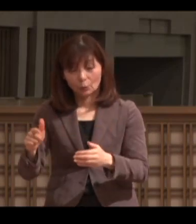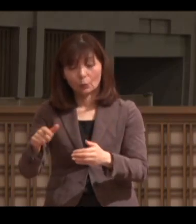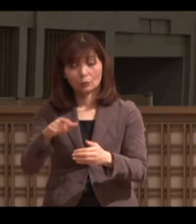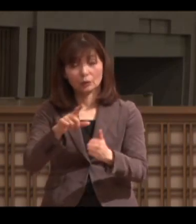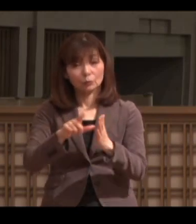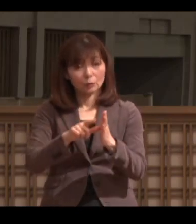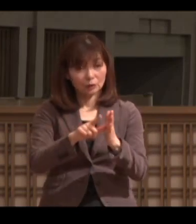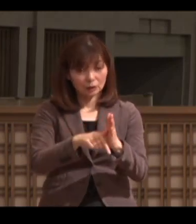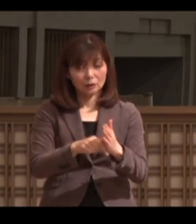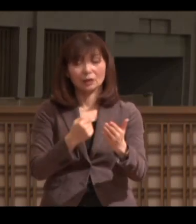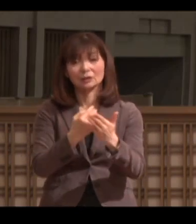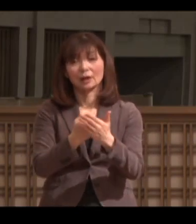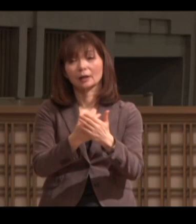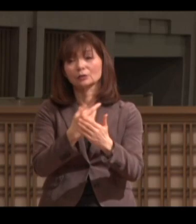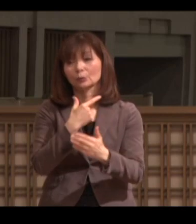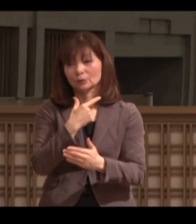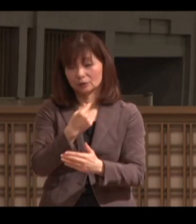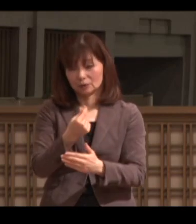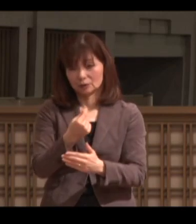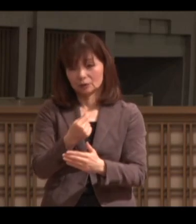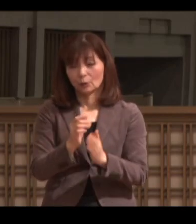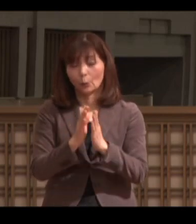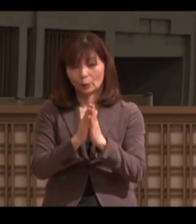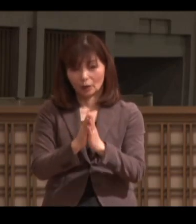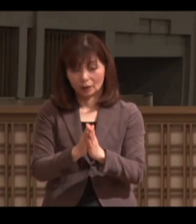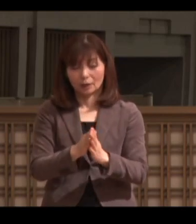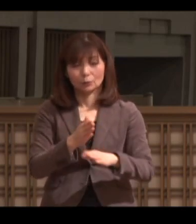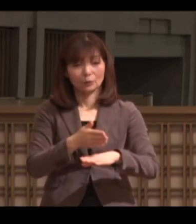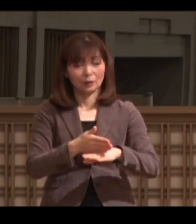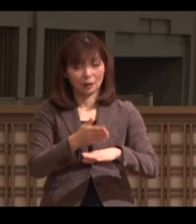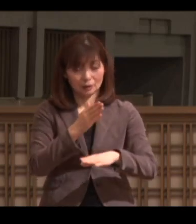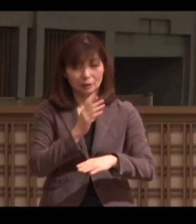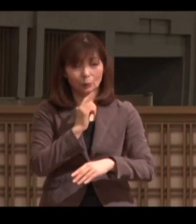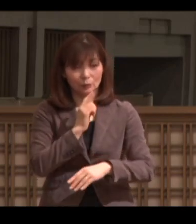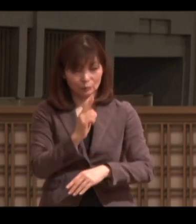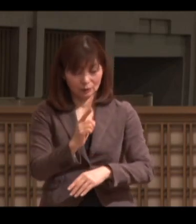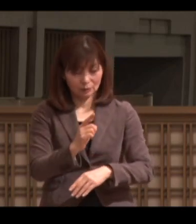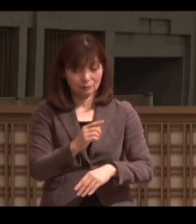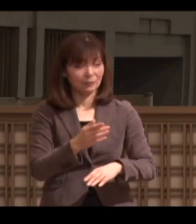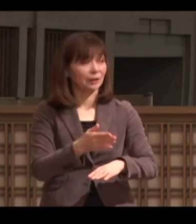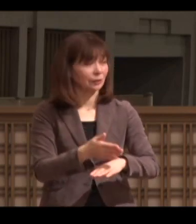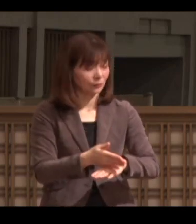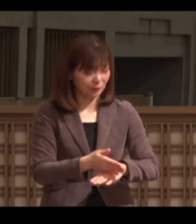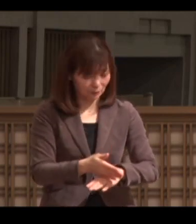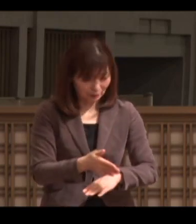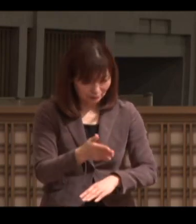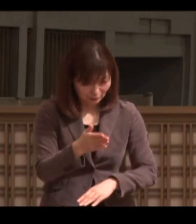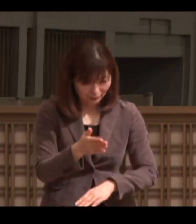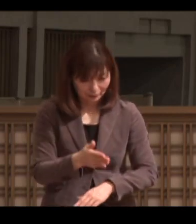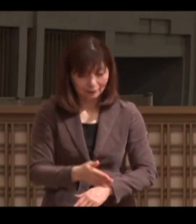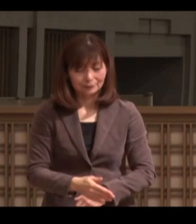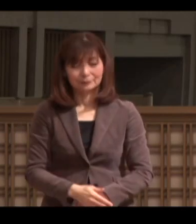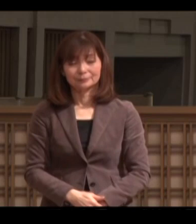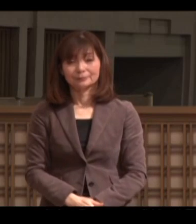いうことをお願い申し上げまして感謝の言葉に返させていただきます本当に今日ありがとうございまし